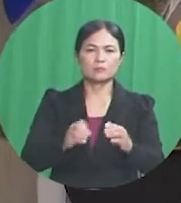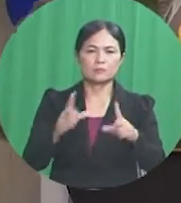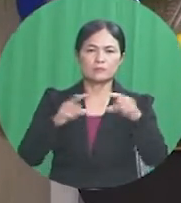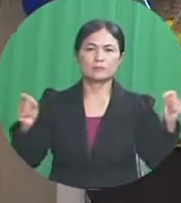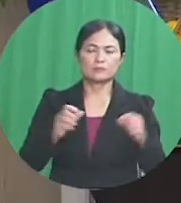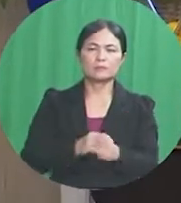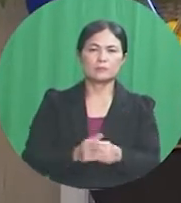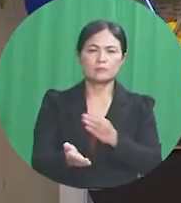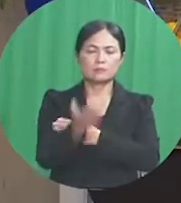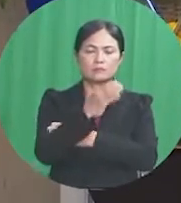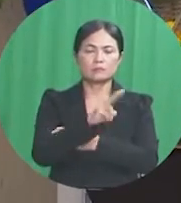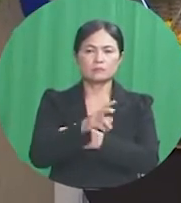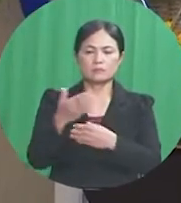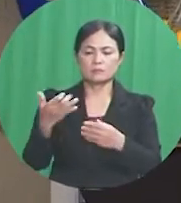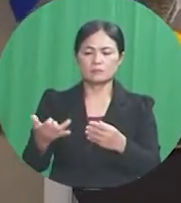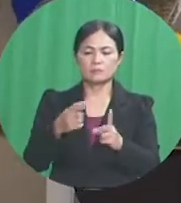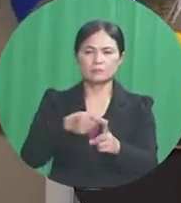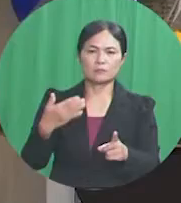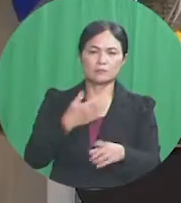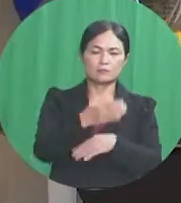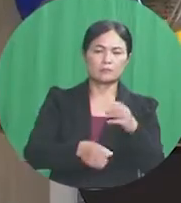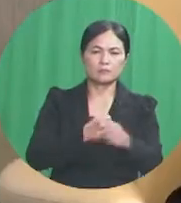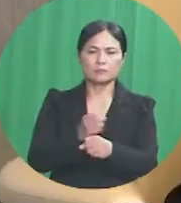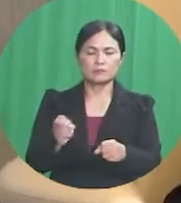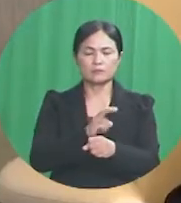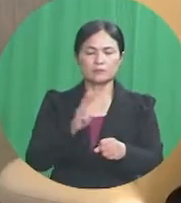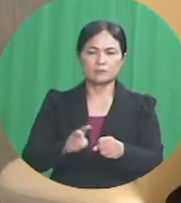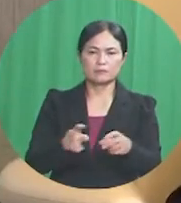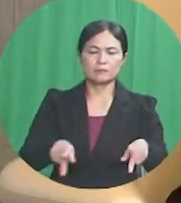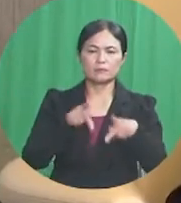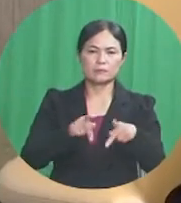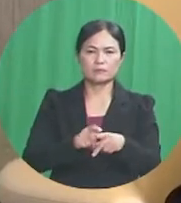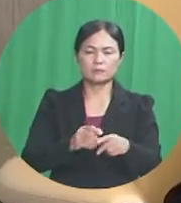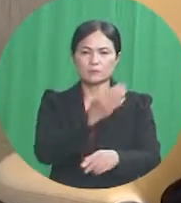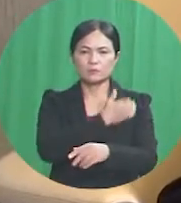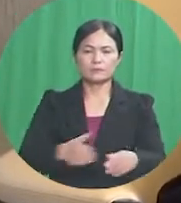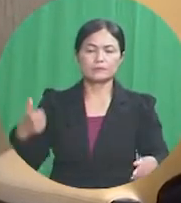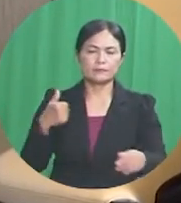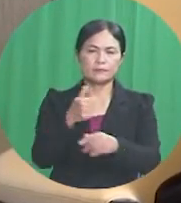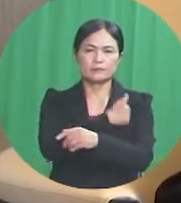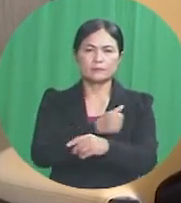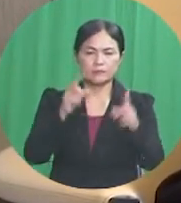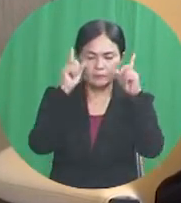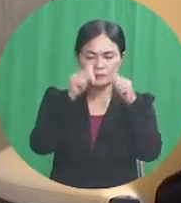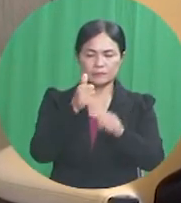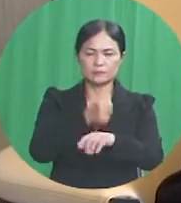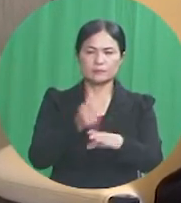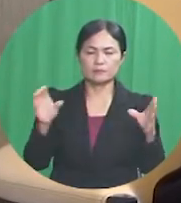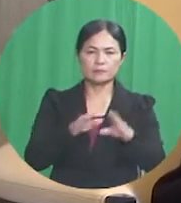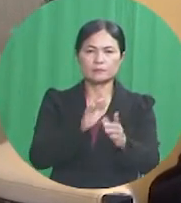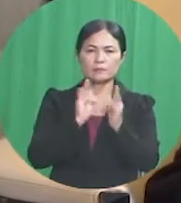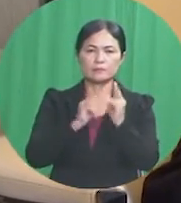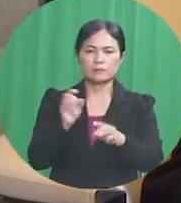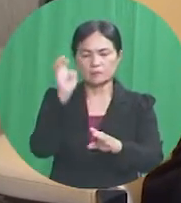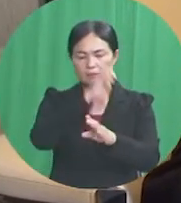ប៉ុននាព្រឹកថ្ងៃទី27ខែកញ្ញាឆ្នាំ2022ក្នុងឱកាសដែលសម្តេចតេជោនិងឯកឧត្តមប្រធានក្រុមប្រឹក្សាអឺរ៉ុ